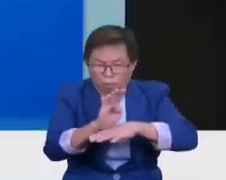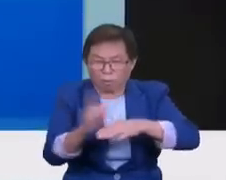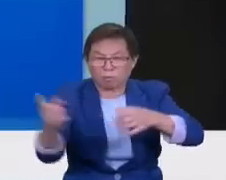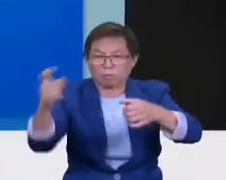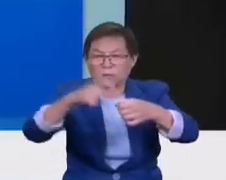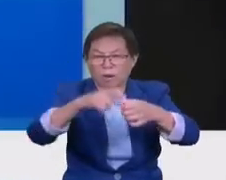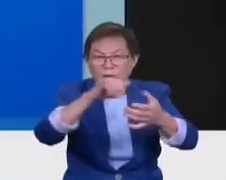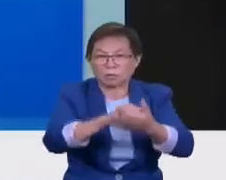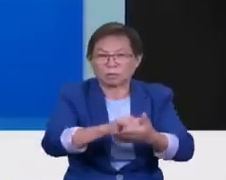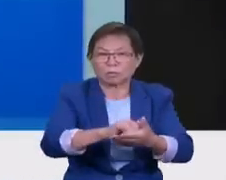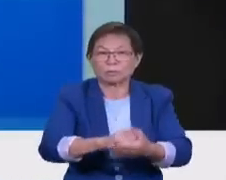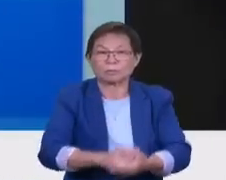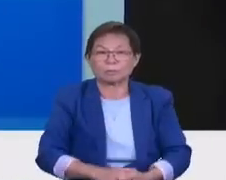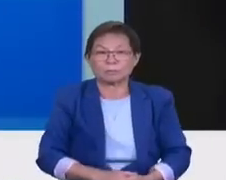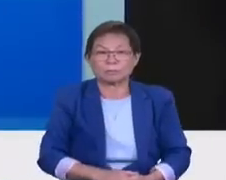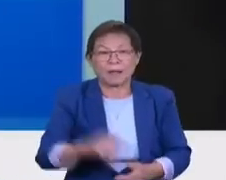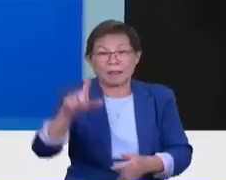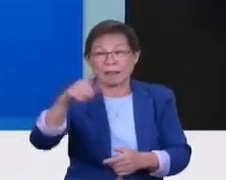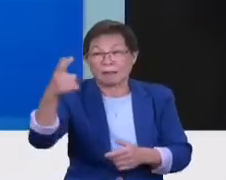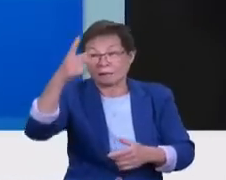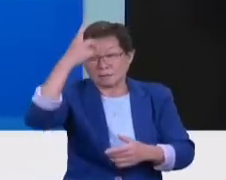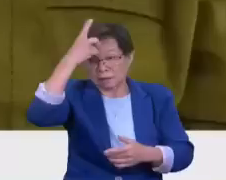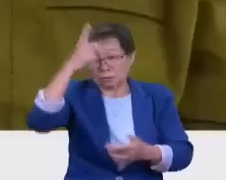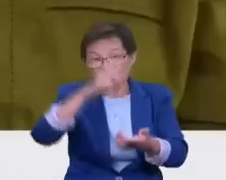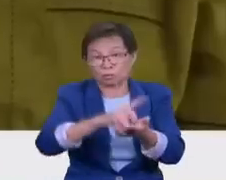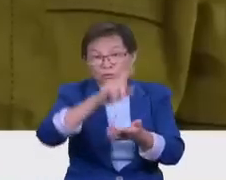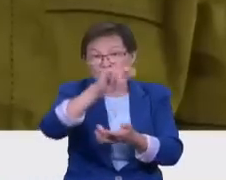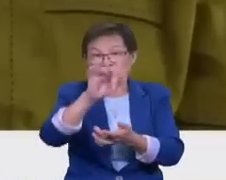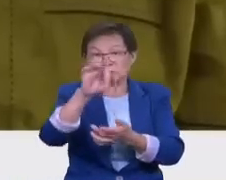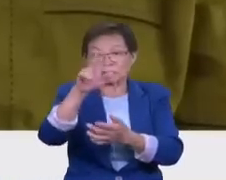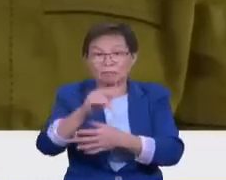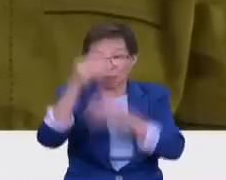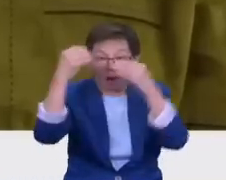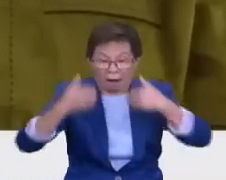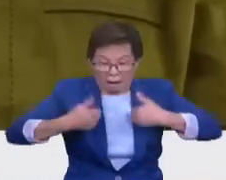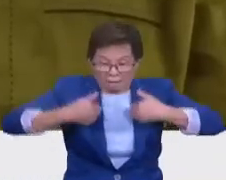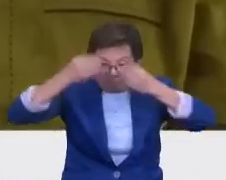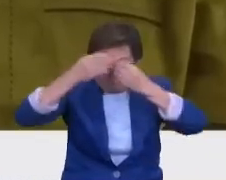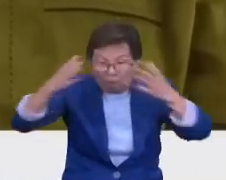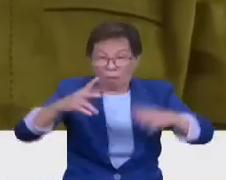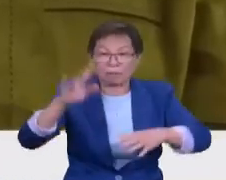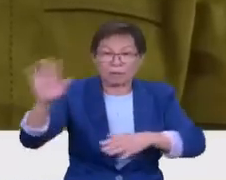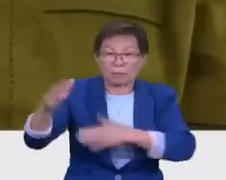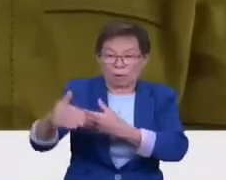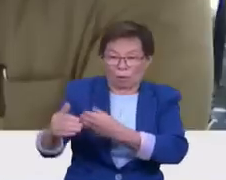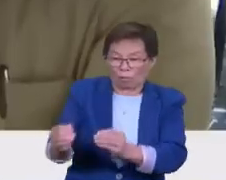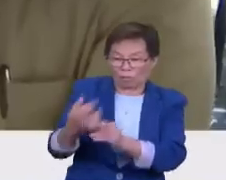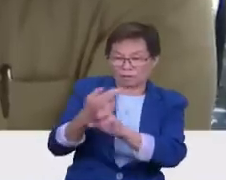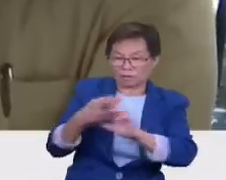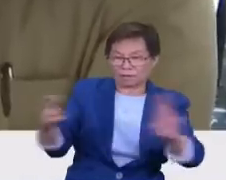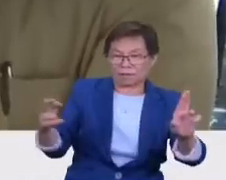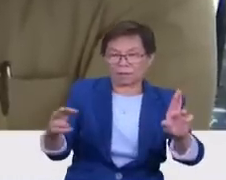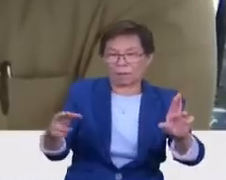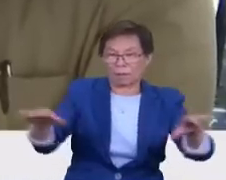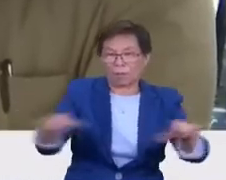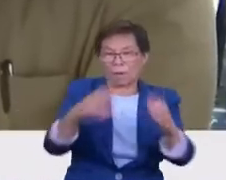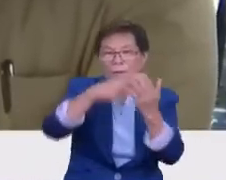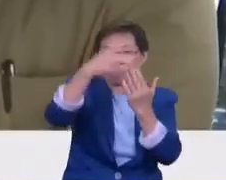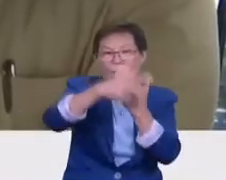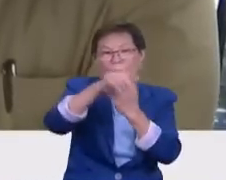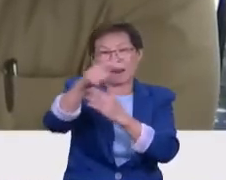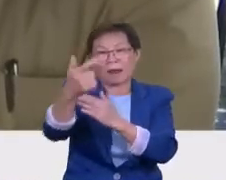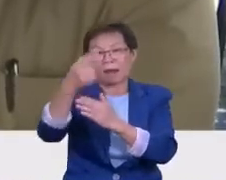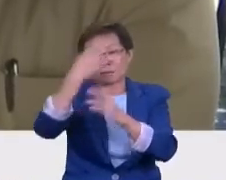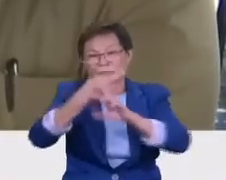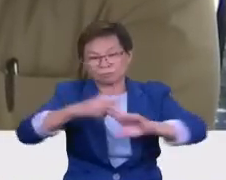berkaitan dalam perkembangan lain Datuk Dr jeffre turut memberitahu bahawa kementeriannya bersedia melaksana inisiatif lain